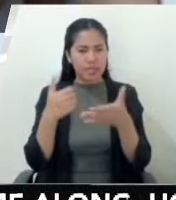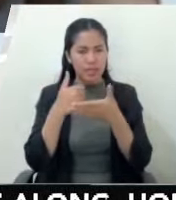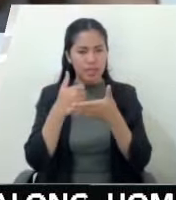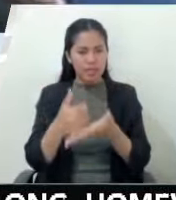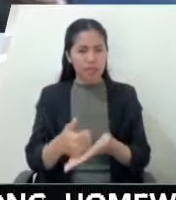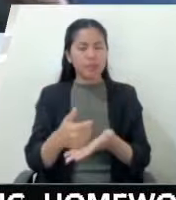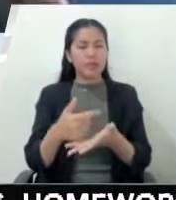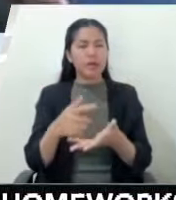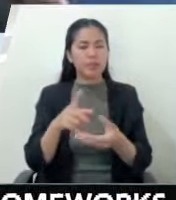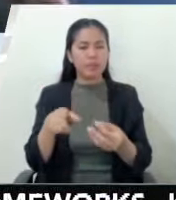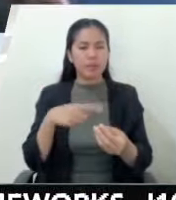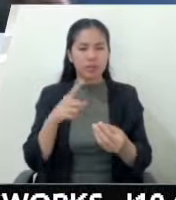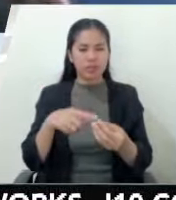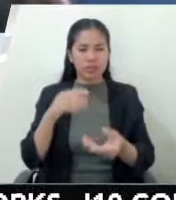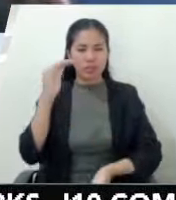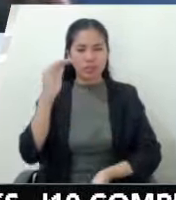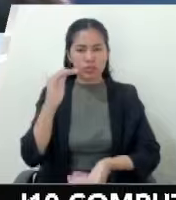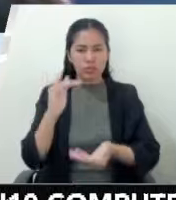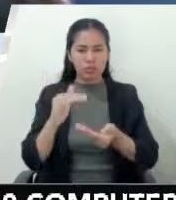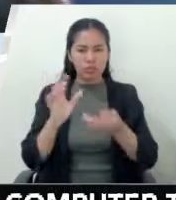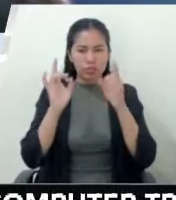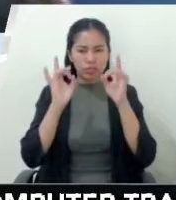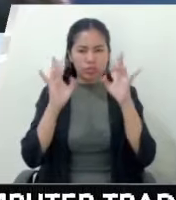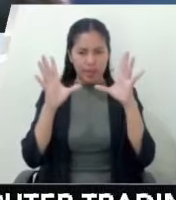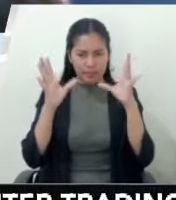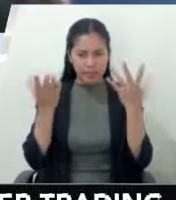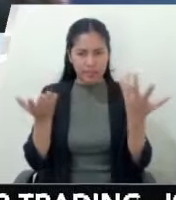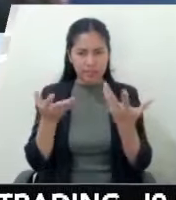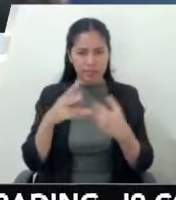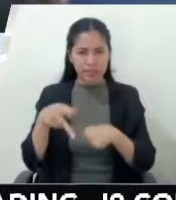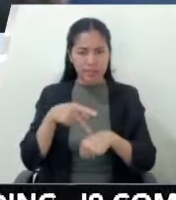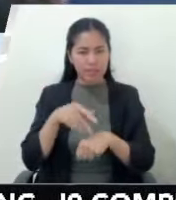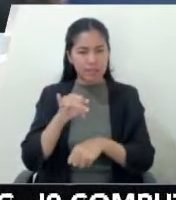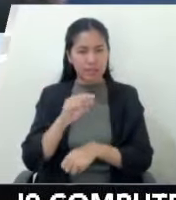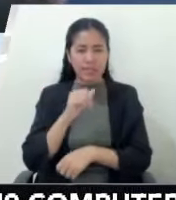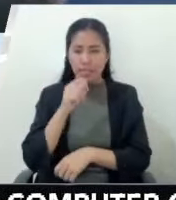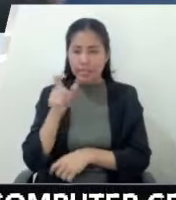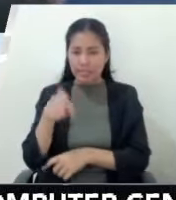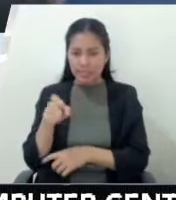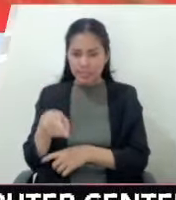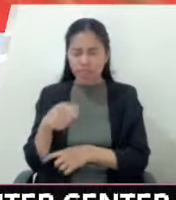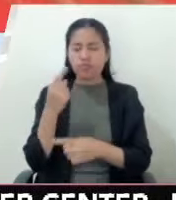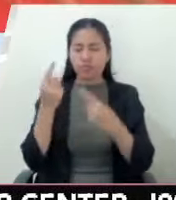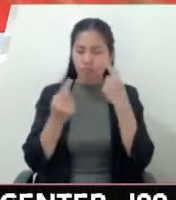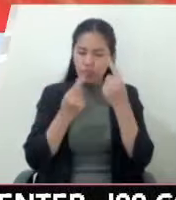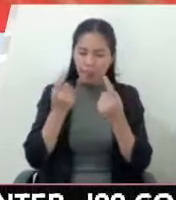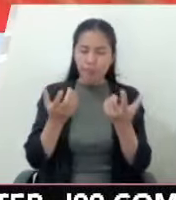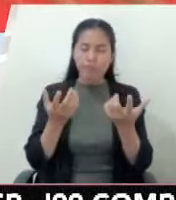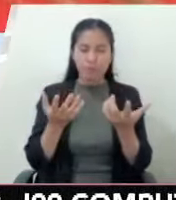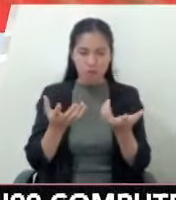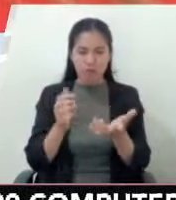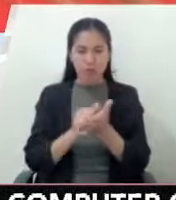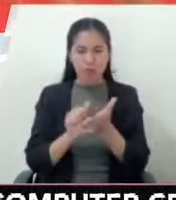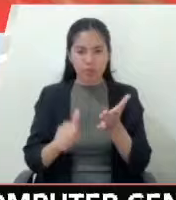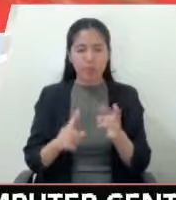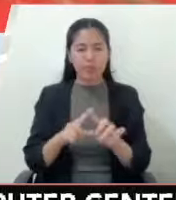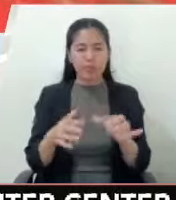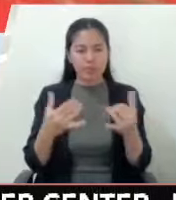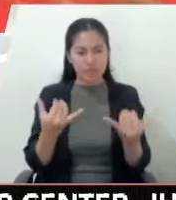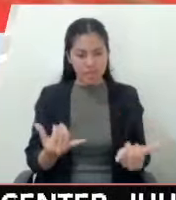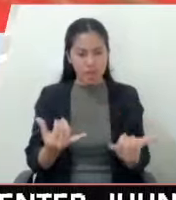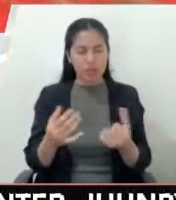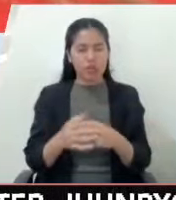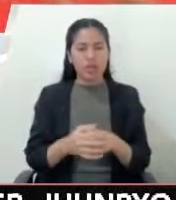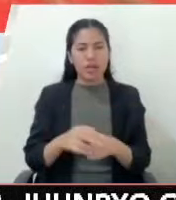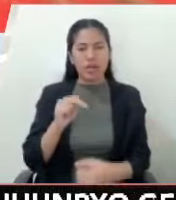threat sa Pilipinas. Kung hindi na raw sila kailangan, tsaka lang pag-iisipan na tanggalin ito. Sa ngayon, tinatapos pa raw ng NTFL-CAC